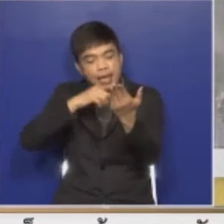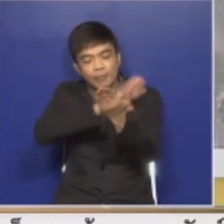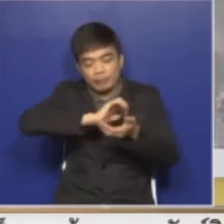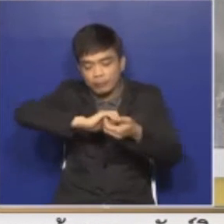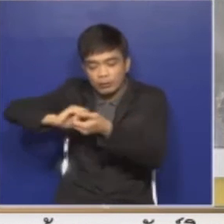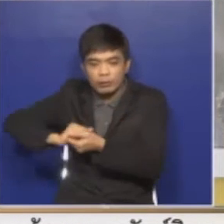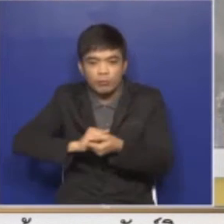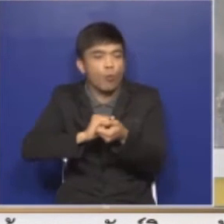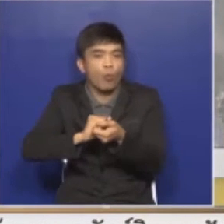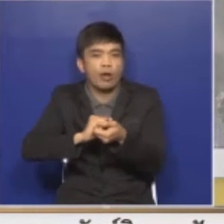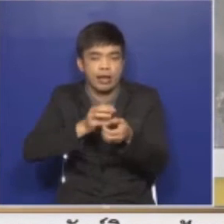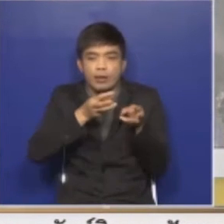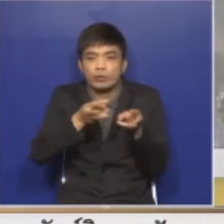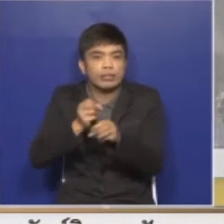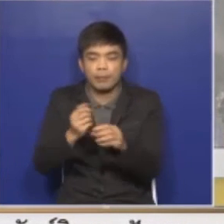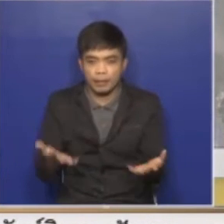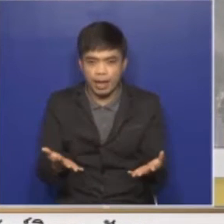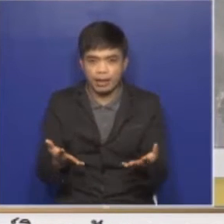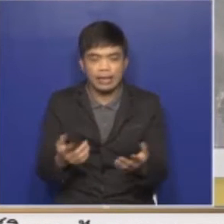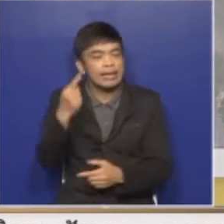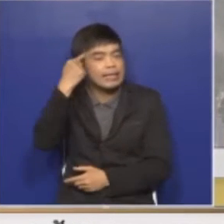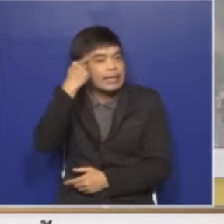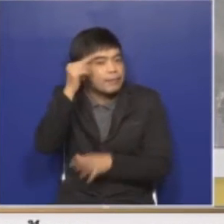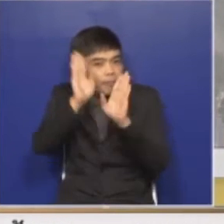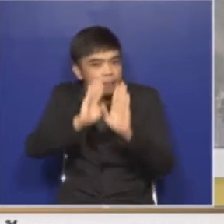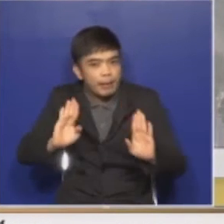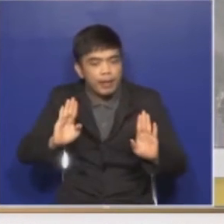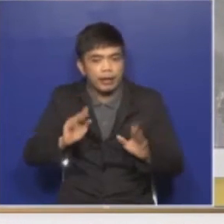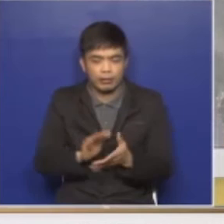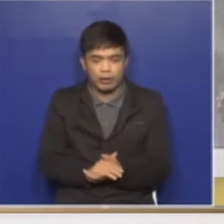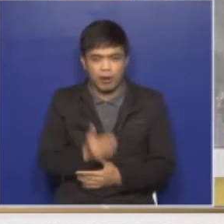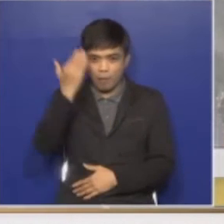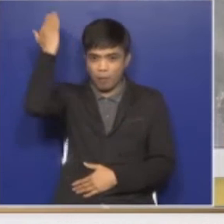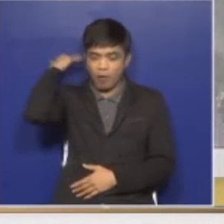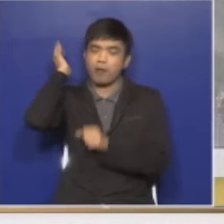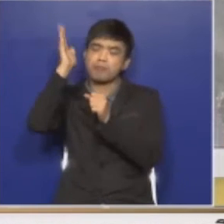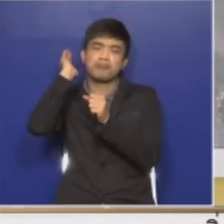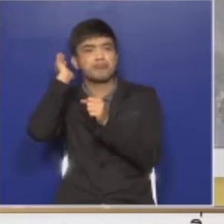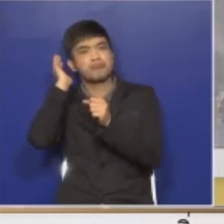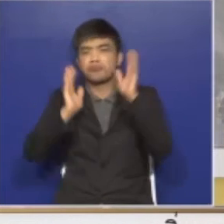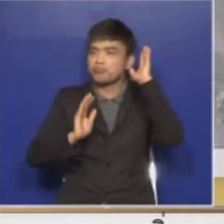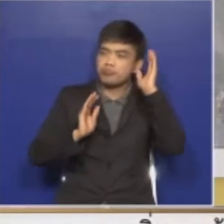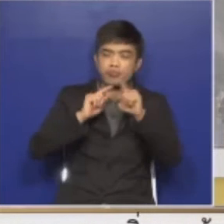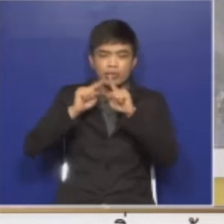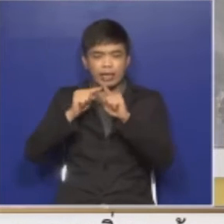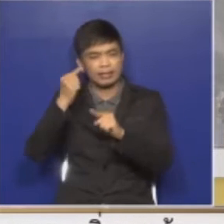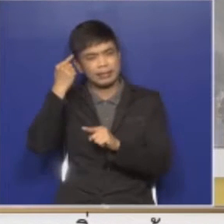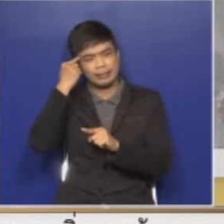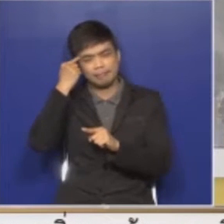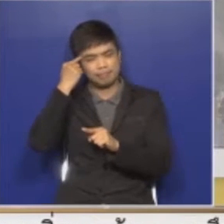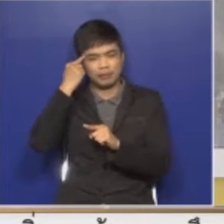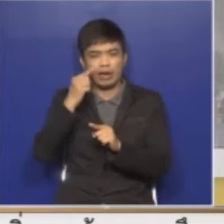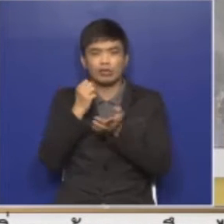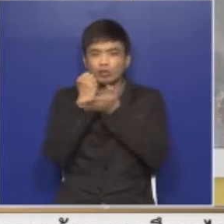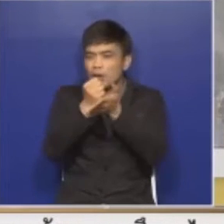ผมเรียนแล้วเห็นที่อาการอธิบายๆฟังนะครับมันไม่มีทางออกจริงๆครับดีนะวันนี้